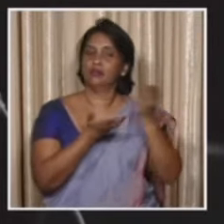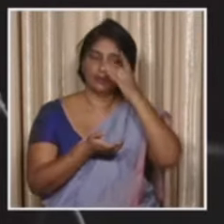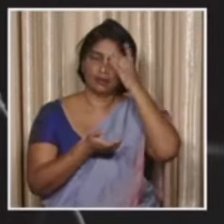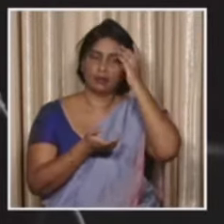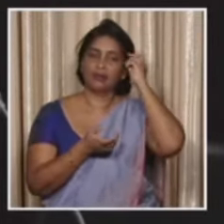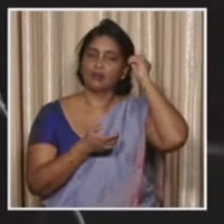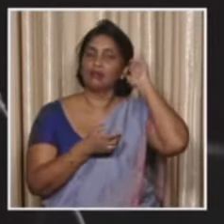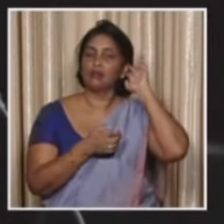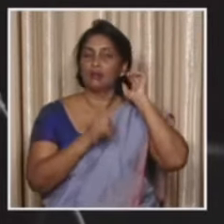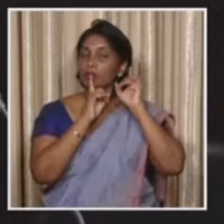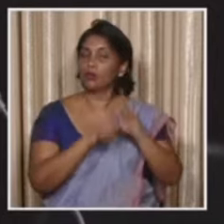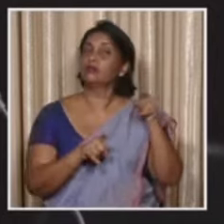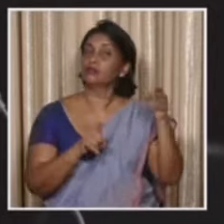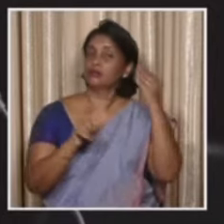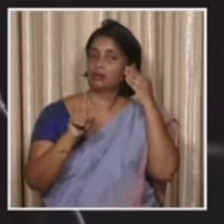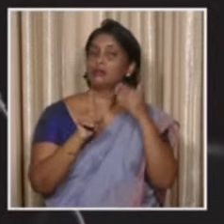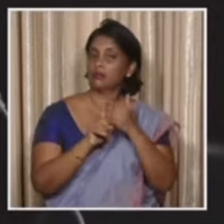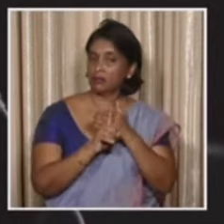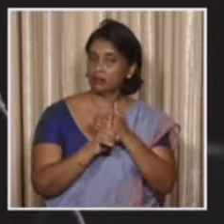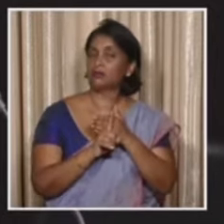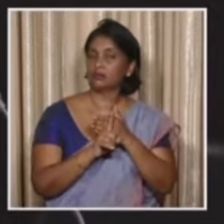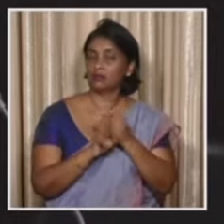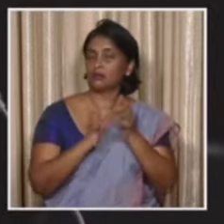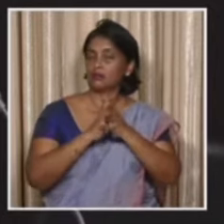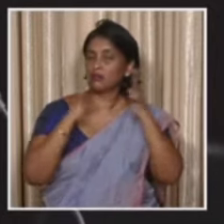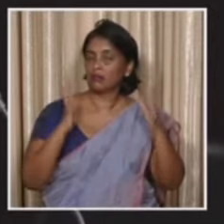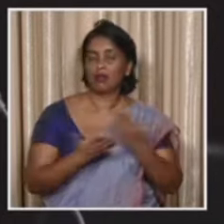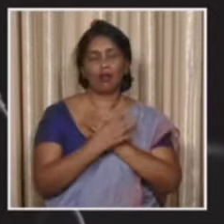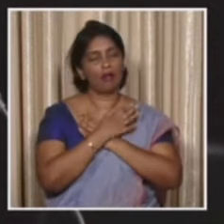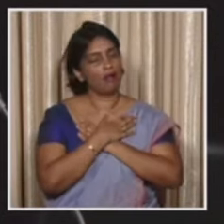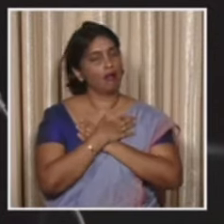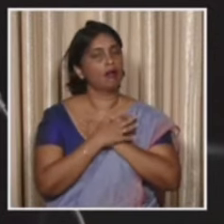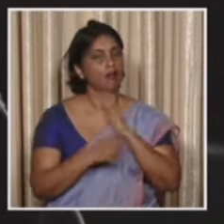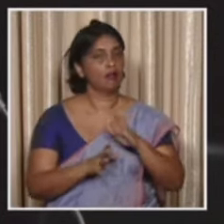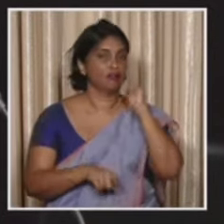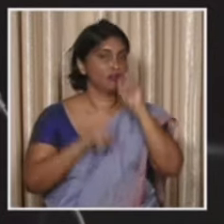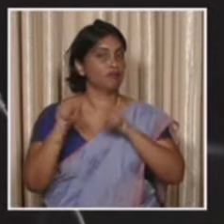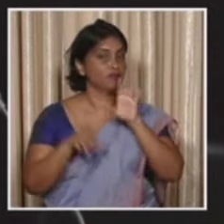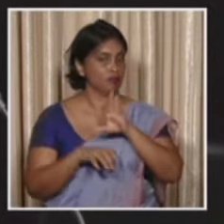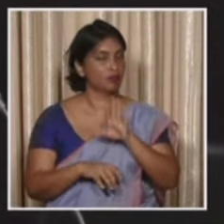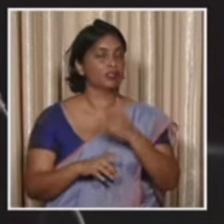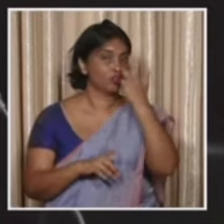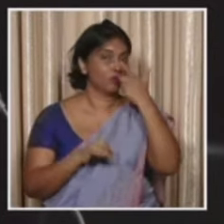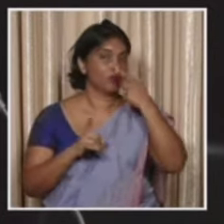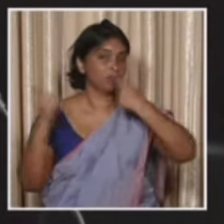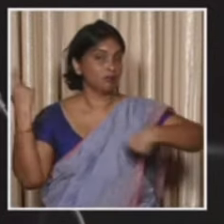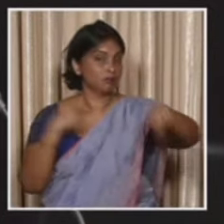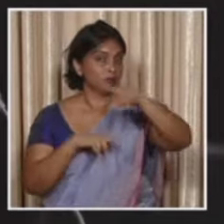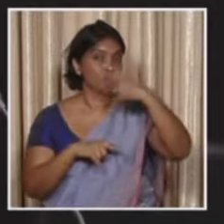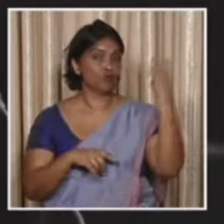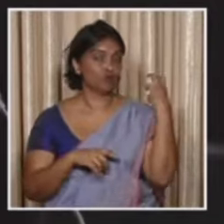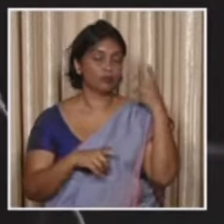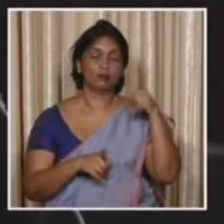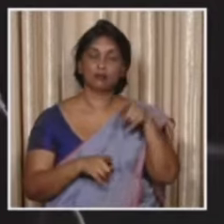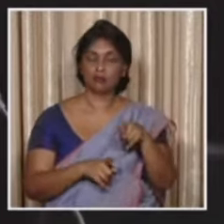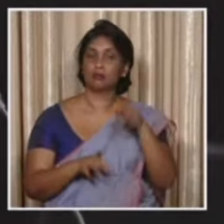எத்தரான் துரட்ட எத்துமா பிலிபந்தவ விஷால ஆலயாக தக்கு ஜனகொட்ட சஹடேத்த கழுத்தர ஜனதா கழுத்தர முஸ்லீம்